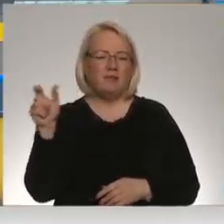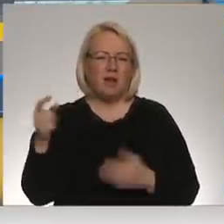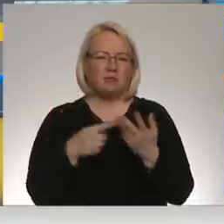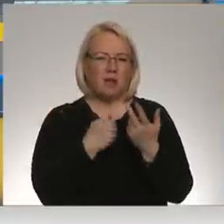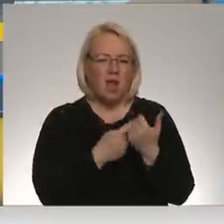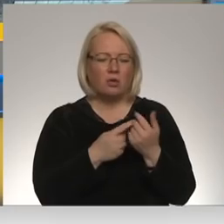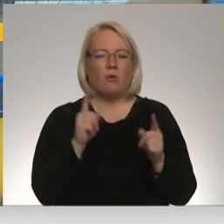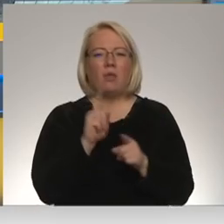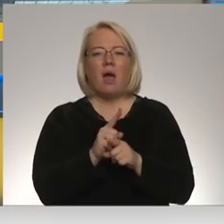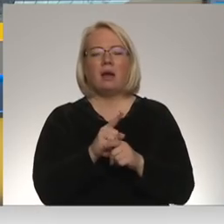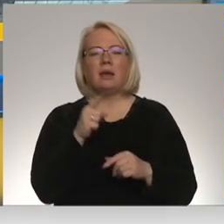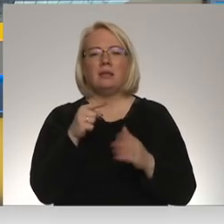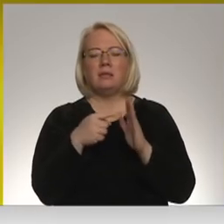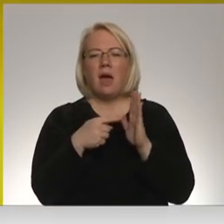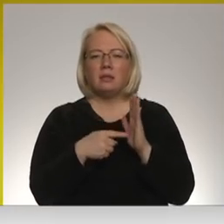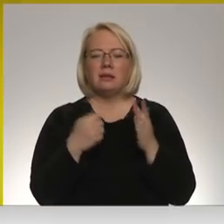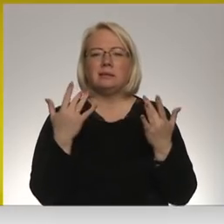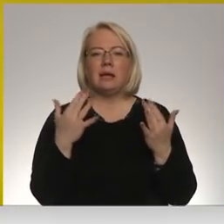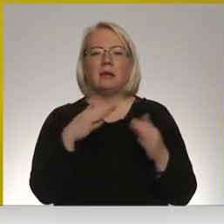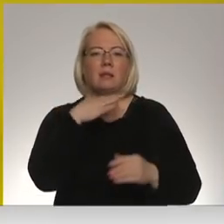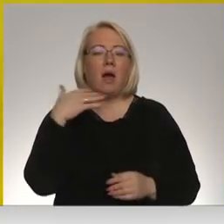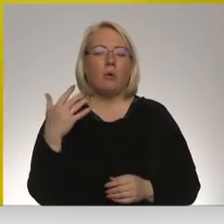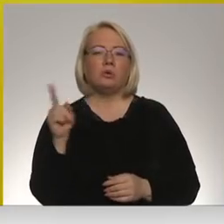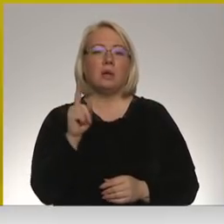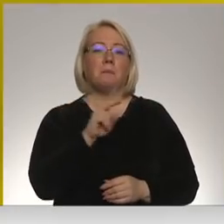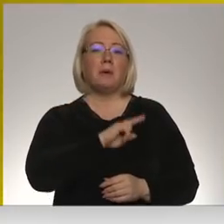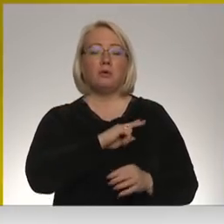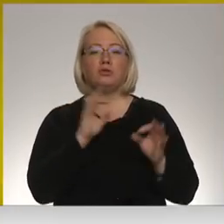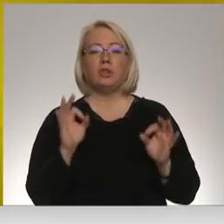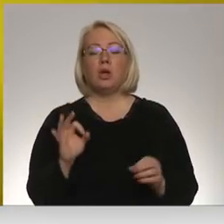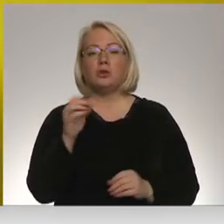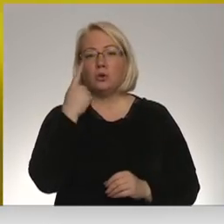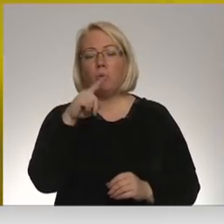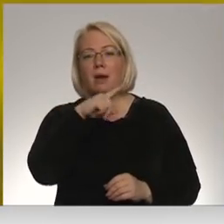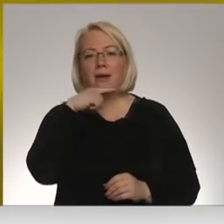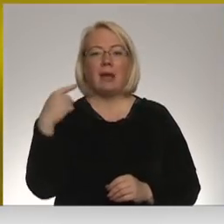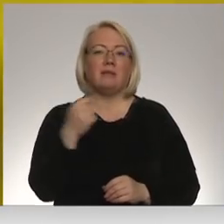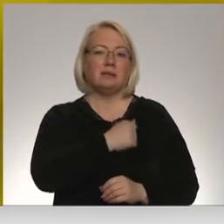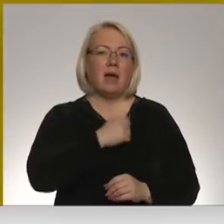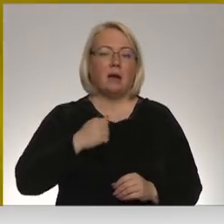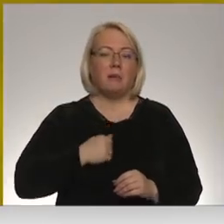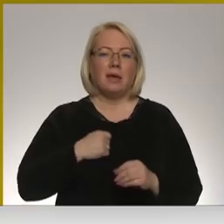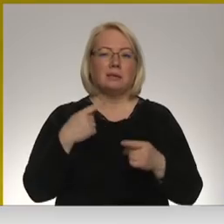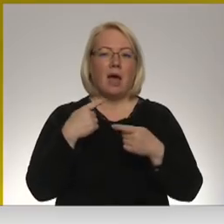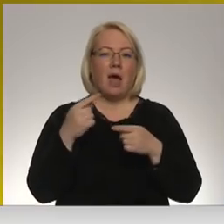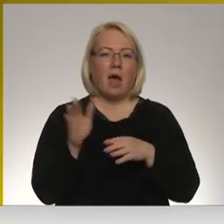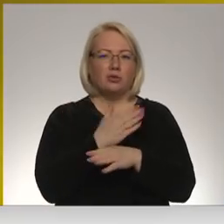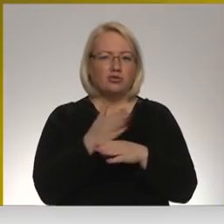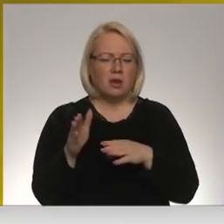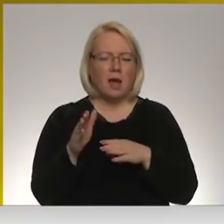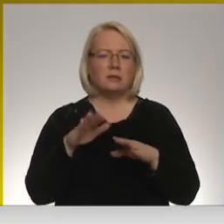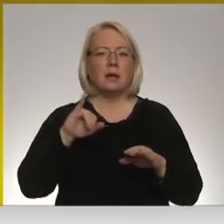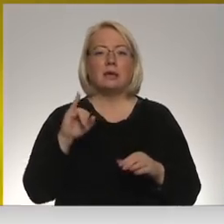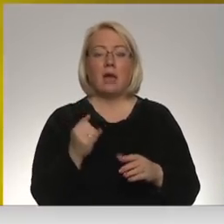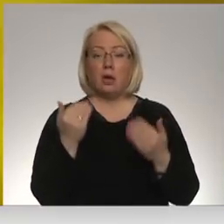tad dati par to, cik daudz ir gājuši bojā tieši no Krievijas karpēka puses atšķirās, bet, ja